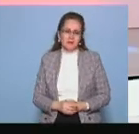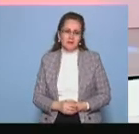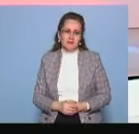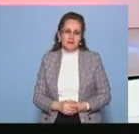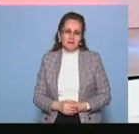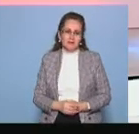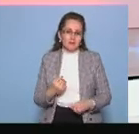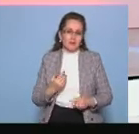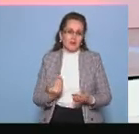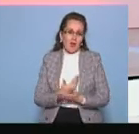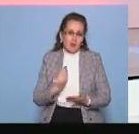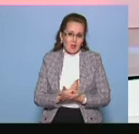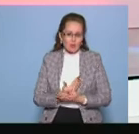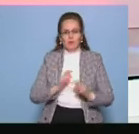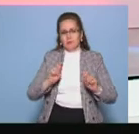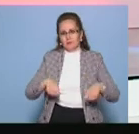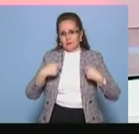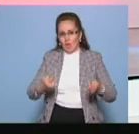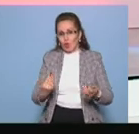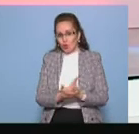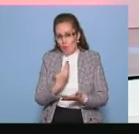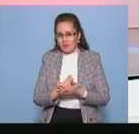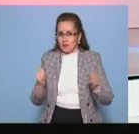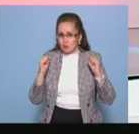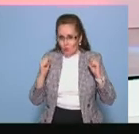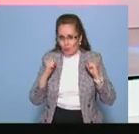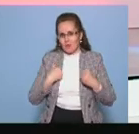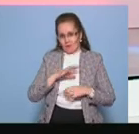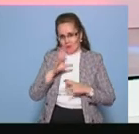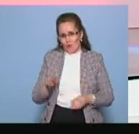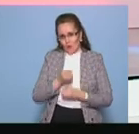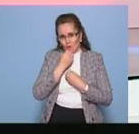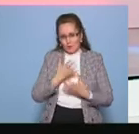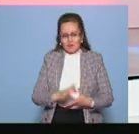Новостную эстафету принимают мои спортивные коллеги, а я с вами прощаюсь. До встречи.